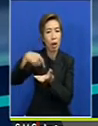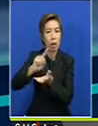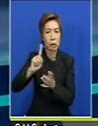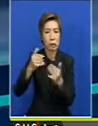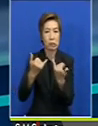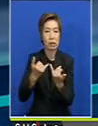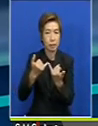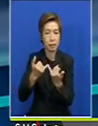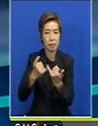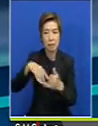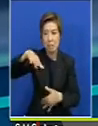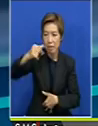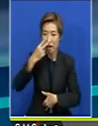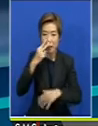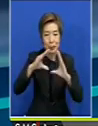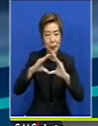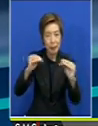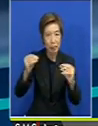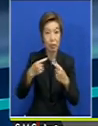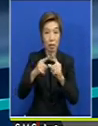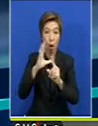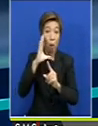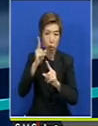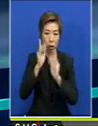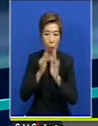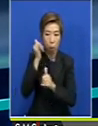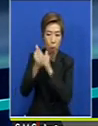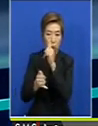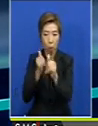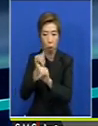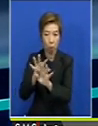ตอนนี้เงียบเหงาอยู่บ้างเล็กน้อยครับแต่ว่าพรุ่งนี้รับรองว่าคึกคักอย่างแน่นอนนะครับ